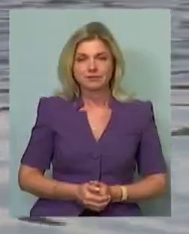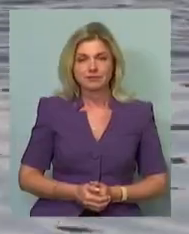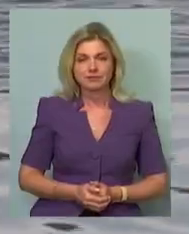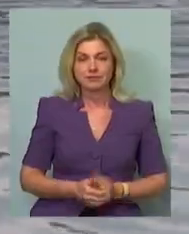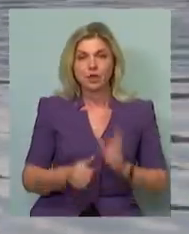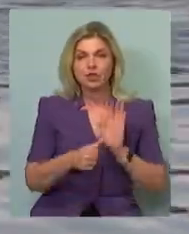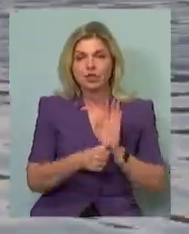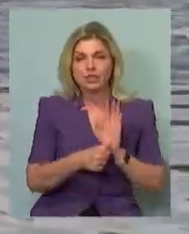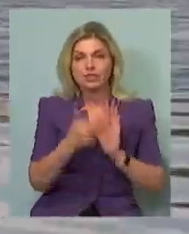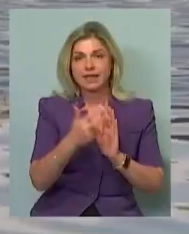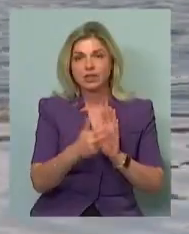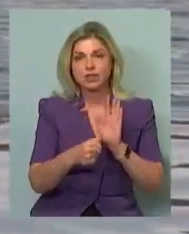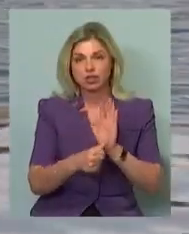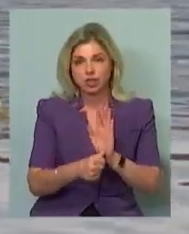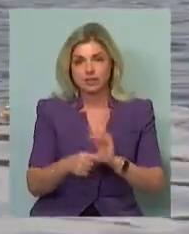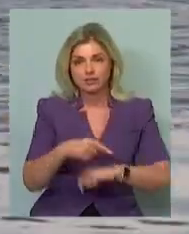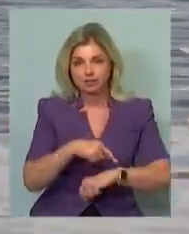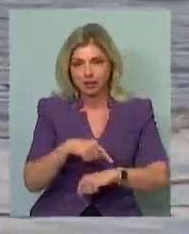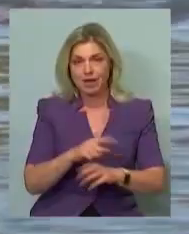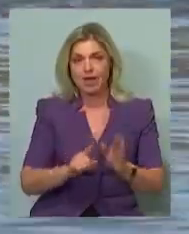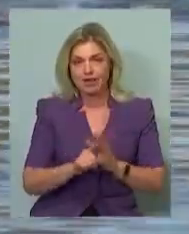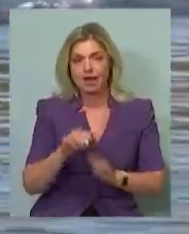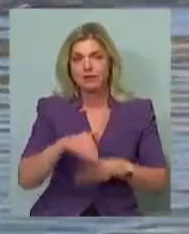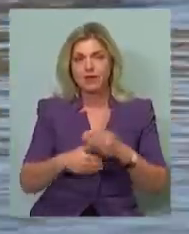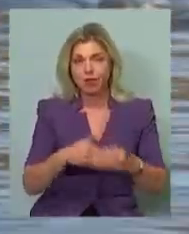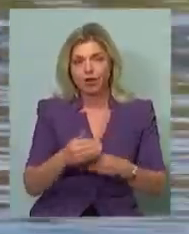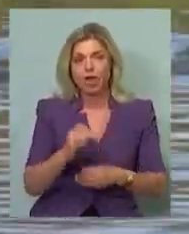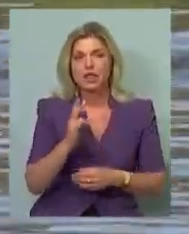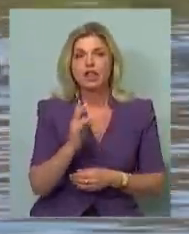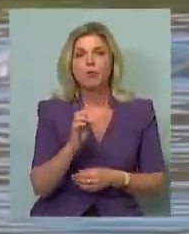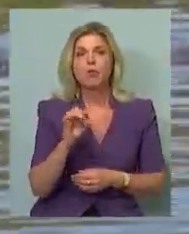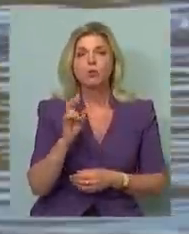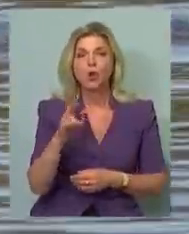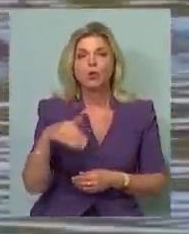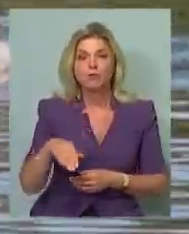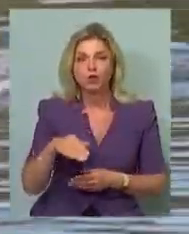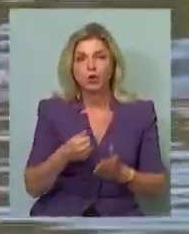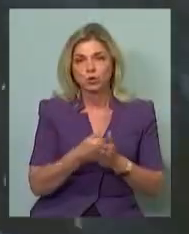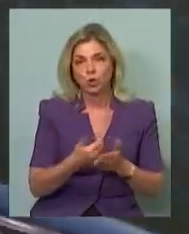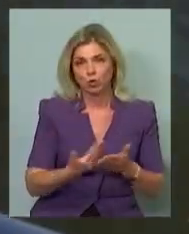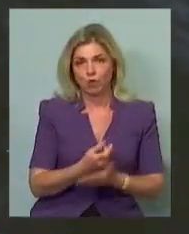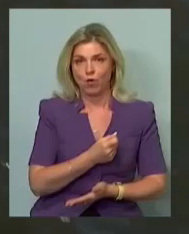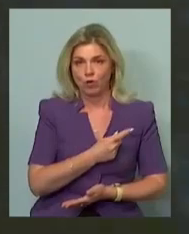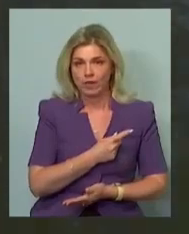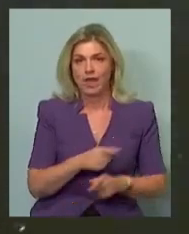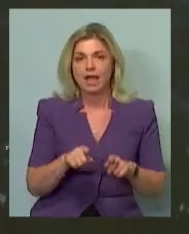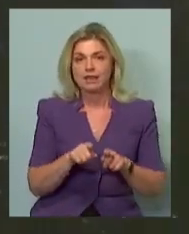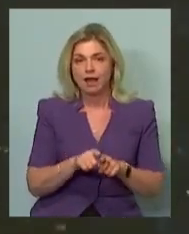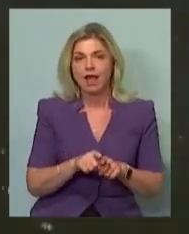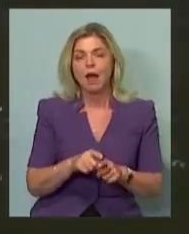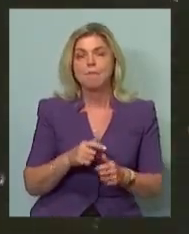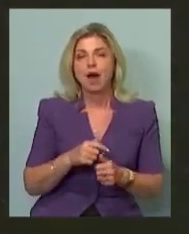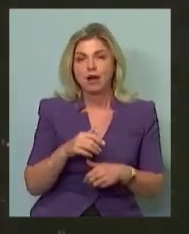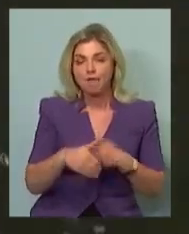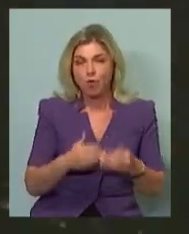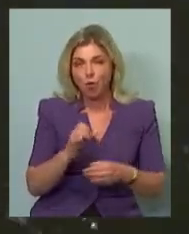О 6:36 плавці відправились у подолання маршруту від терміналу Нібулону у Вознесенську до Нової Одеси. На таких ультрамарафонах спортсменів